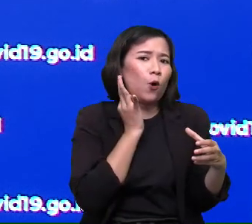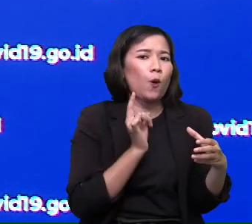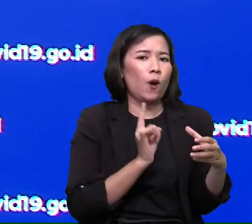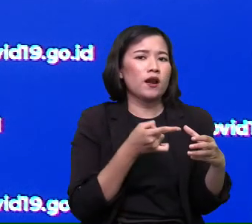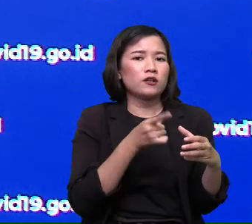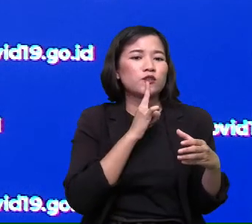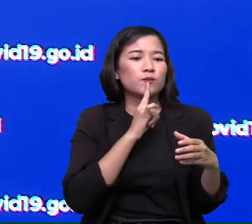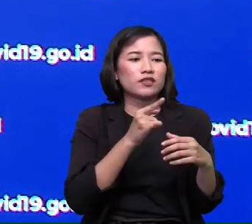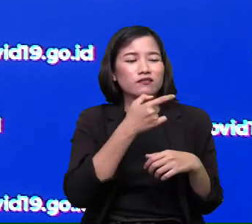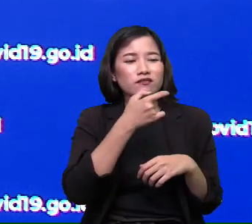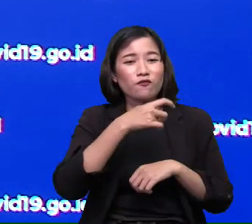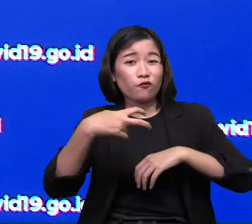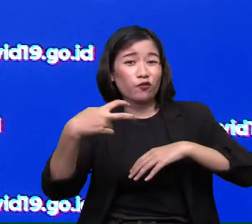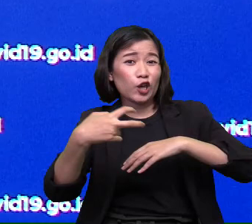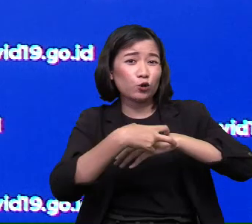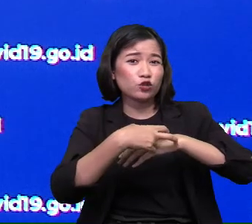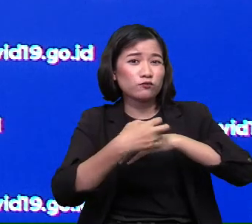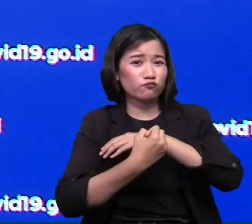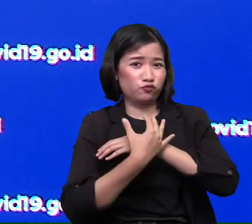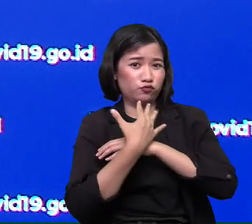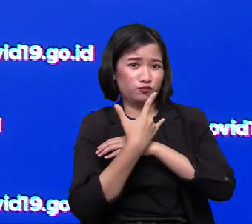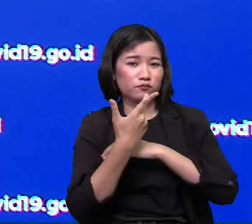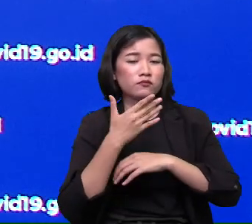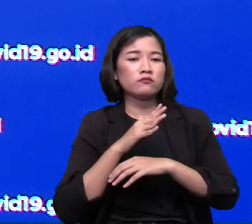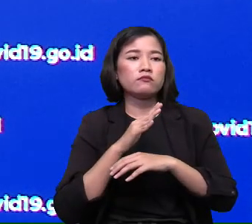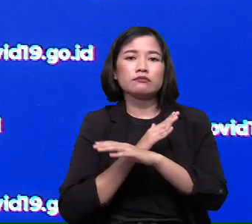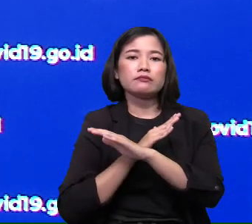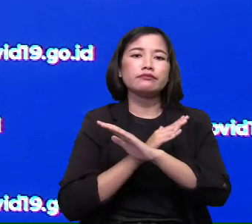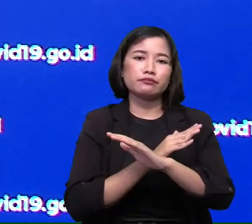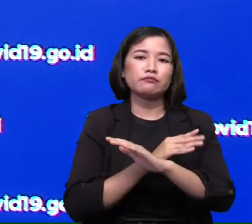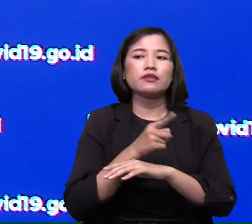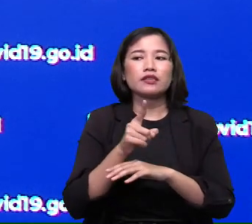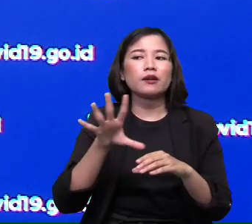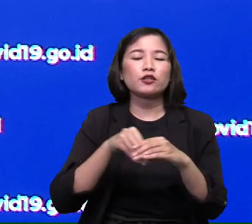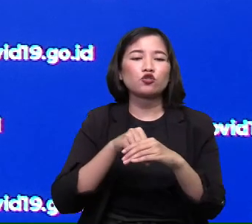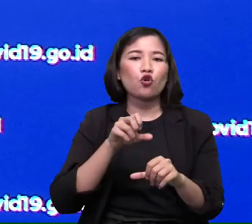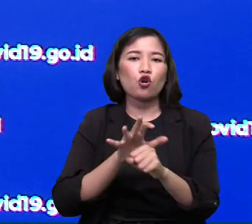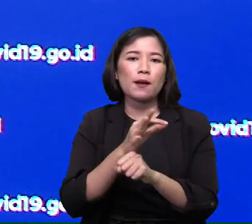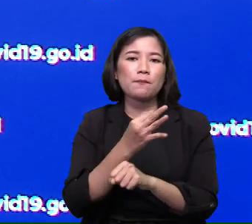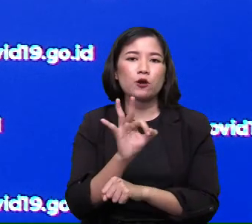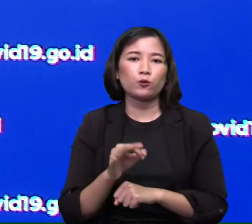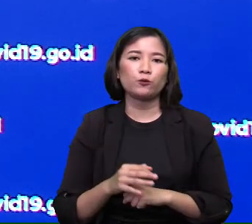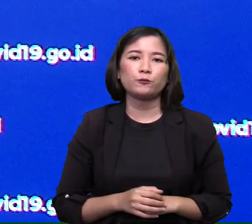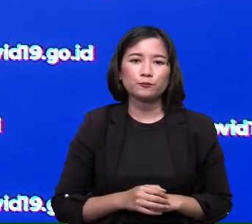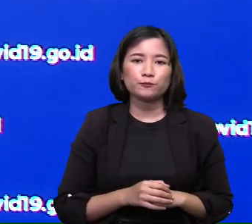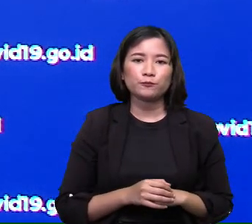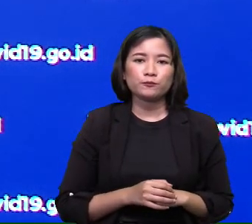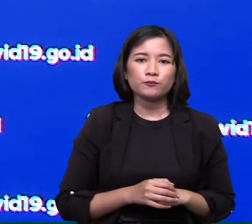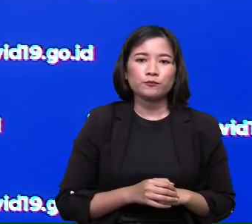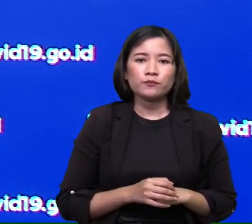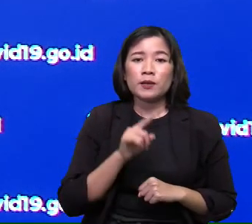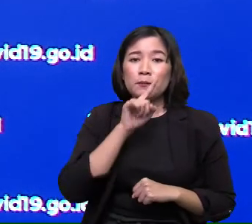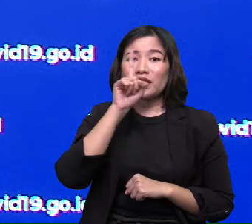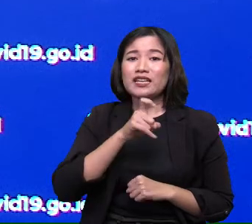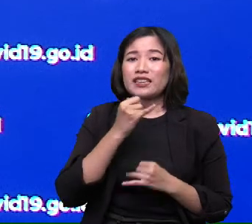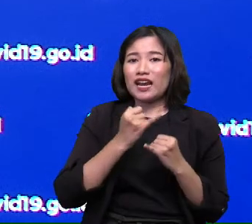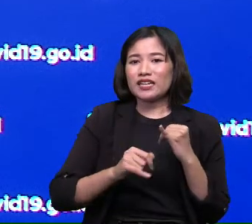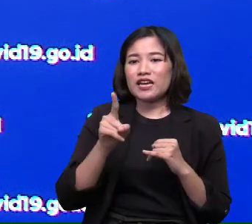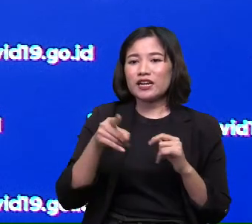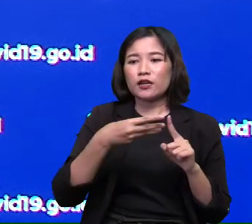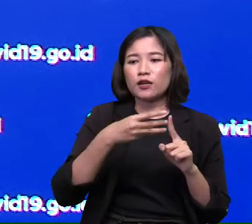penularan virus termasuk kasus varian baru terima kasih terima kasih Profesor pertanyaan terakhir dari